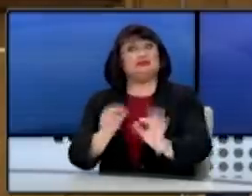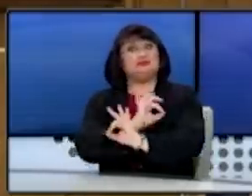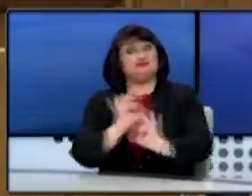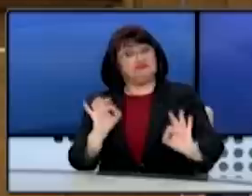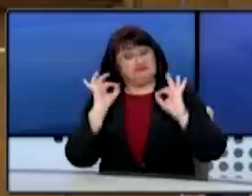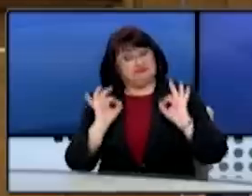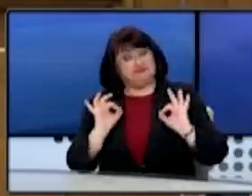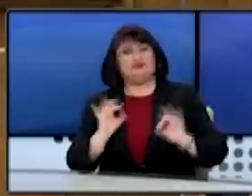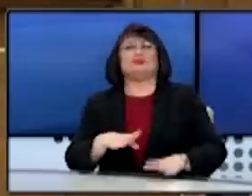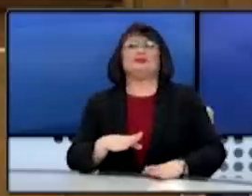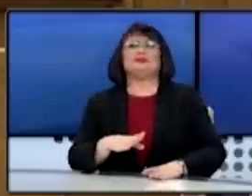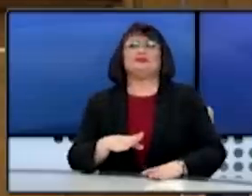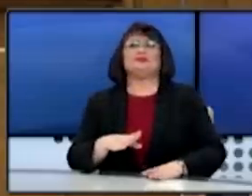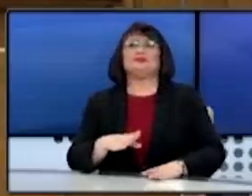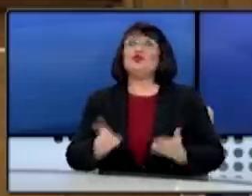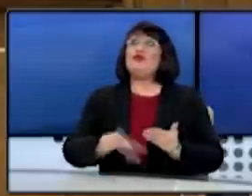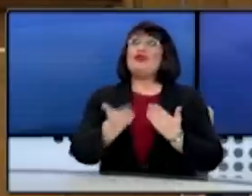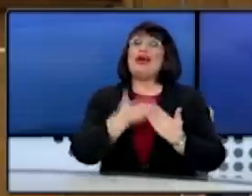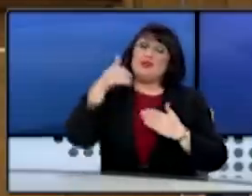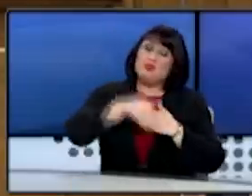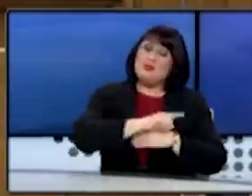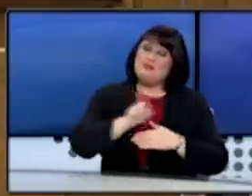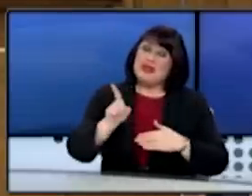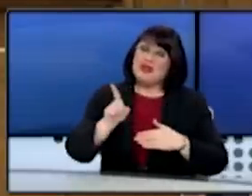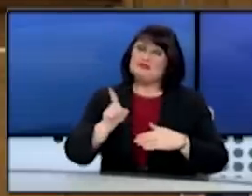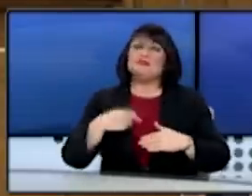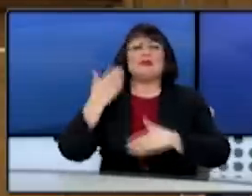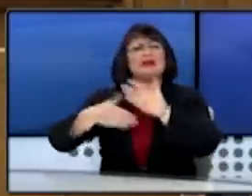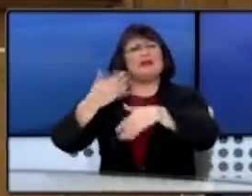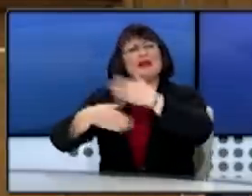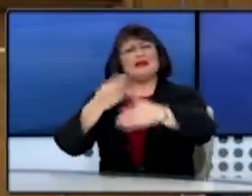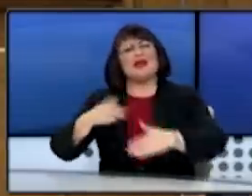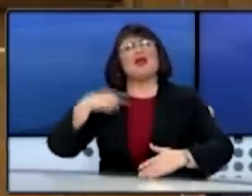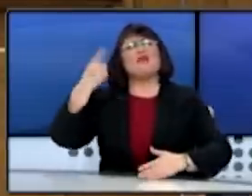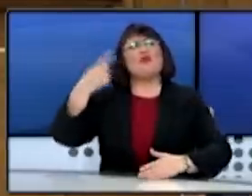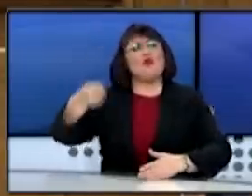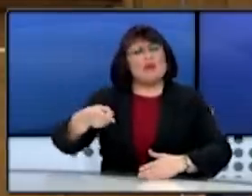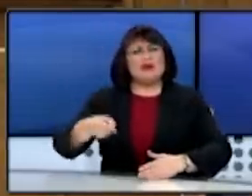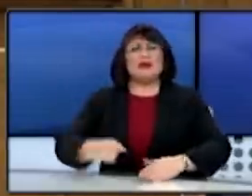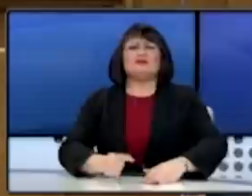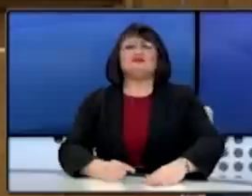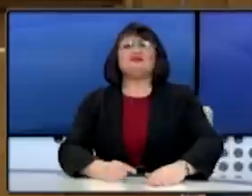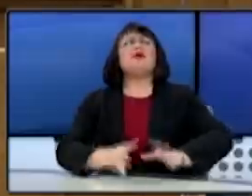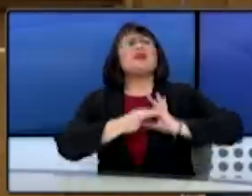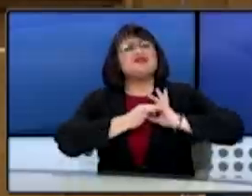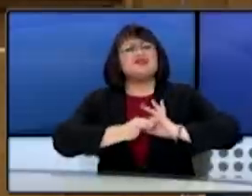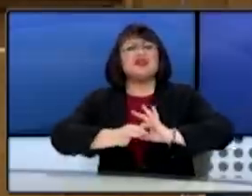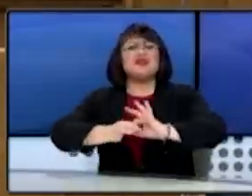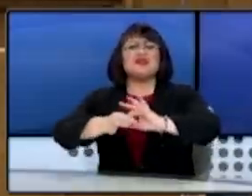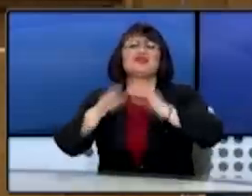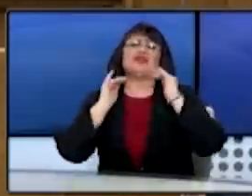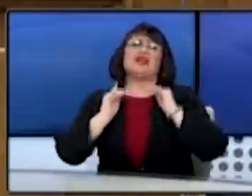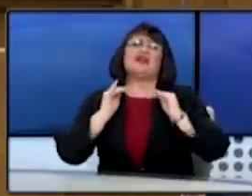λαϊκού παράγοντα, να του δίνει ανάσες και να το παραδίνει μετά στην επάρατο για να συνεχίζεται η